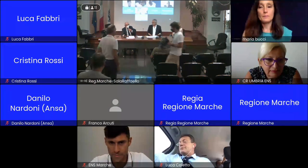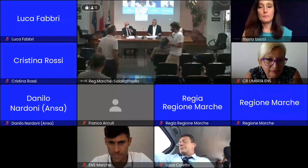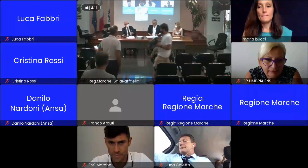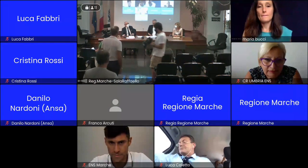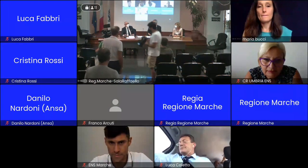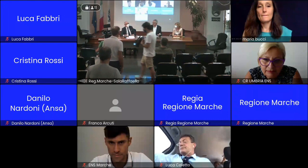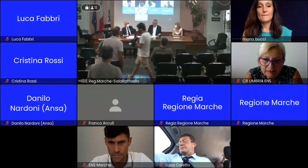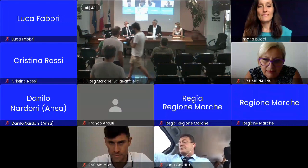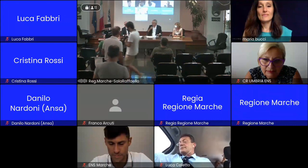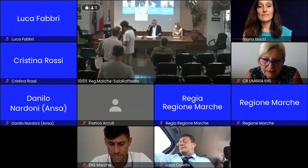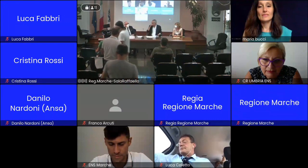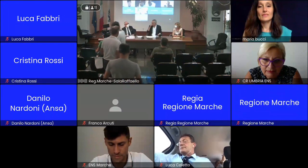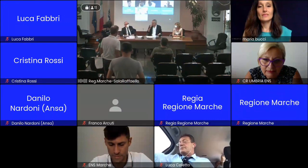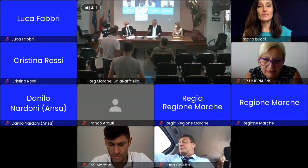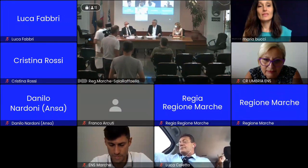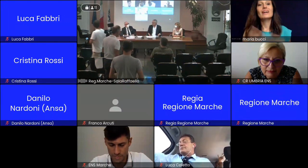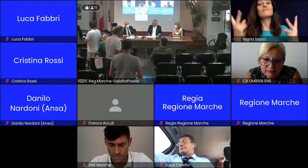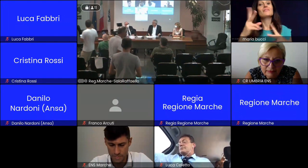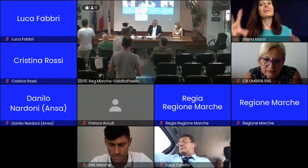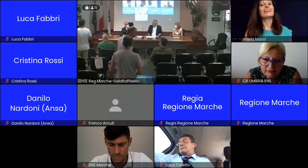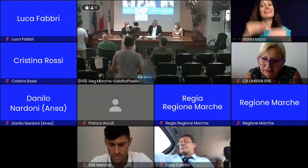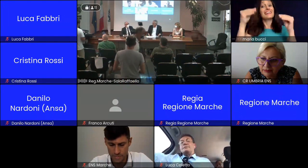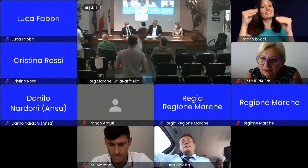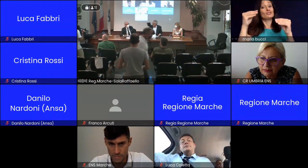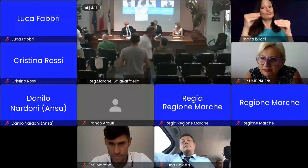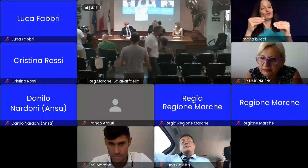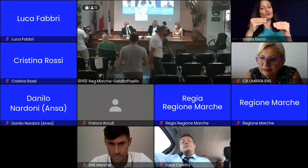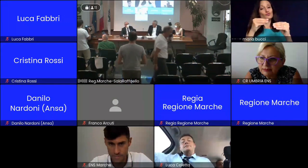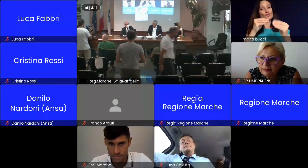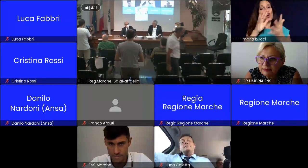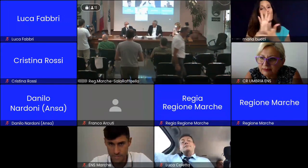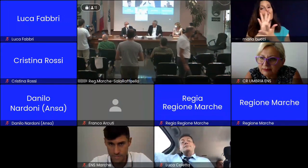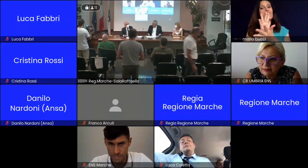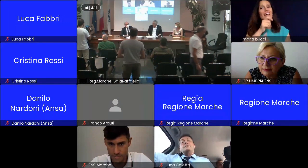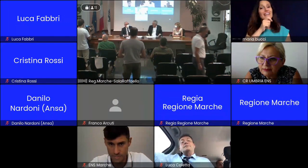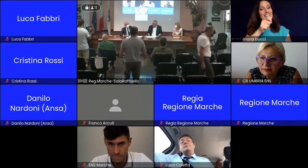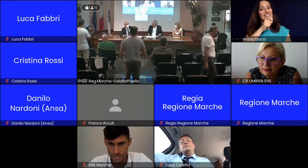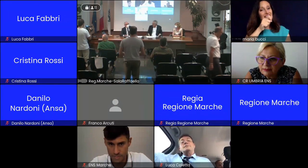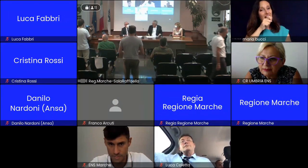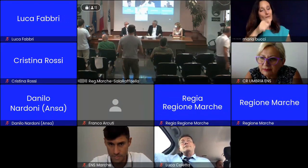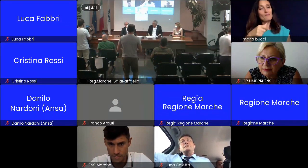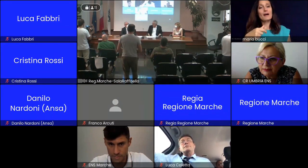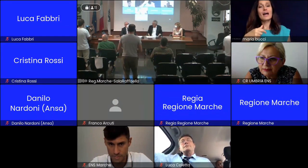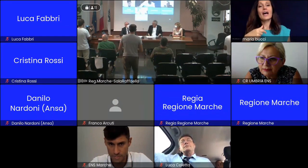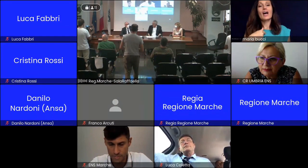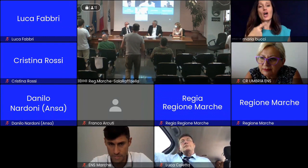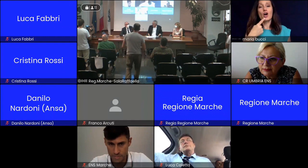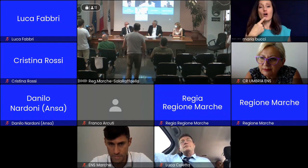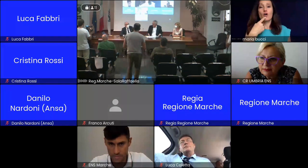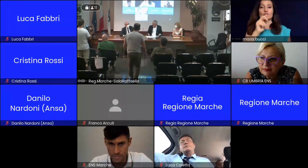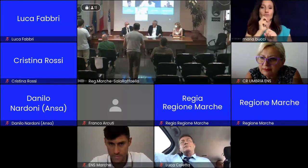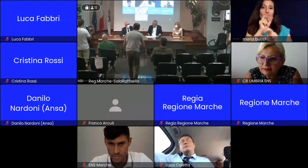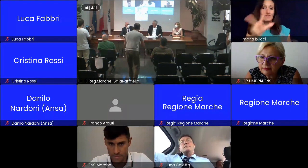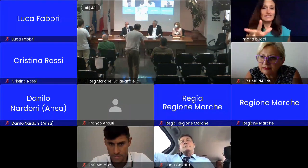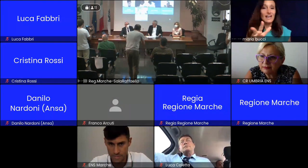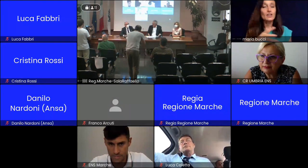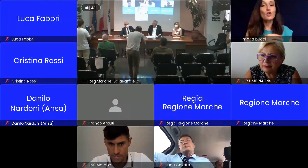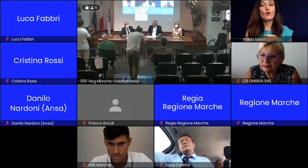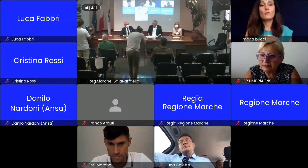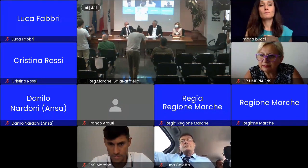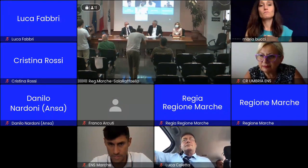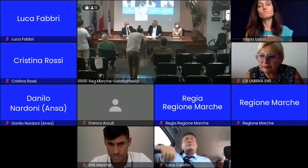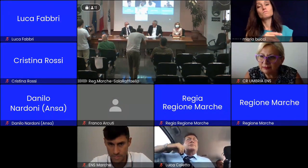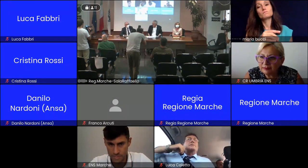Avevo raccomandato all'inizio di questo incontro che questa è una conferenza stampa, quindi dovevamo